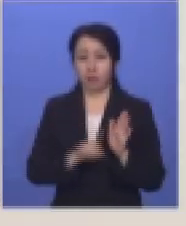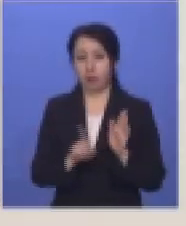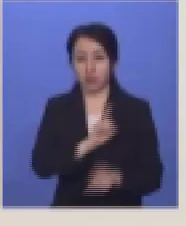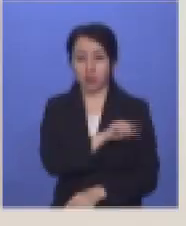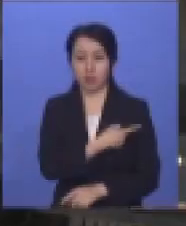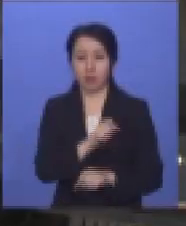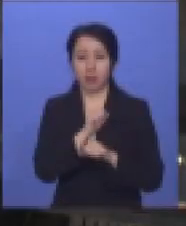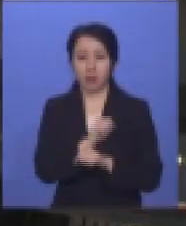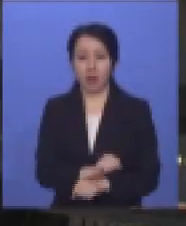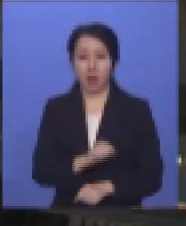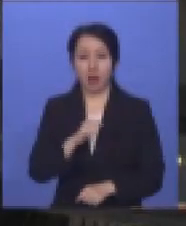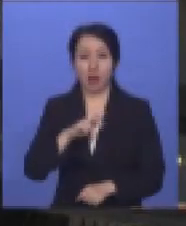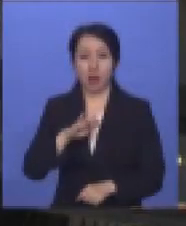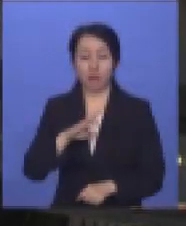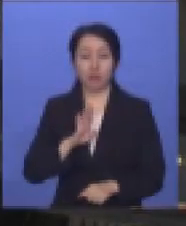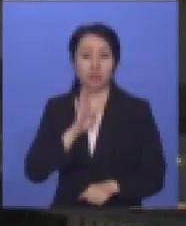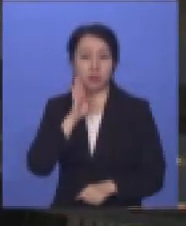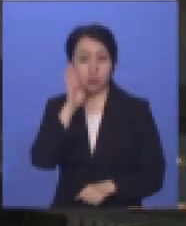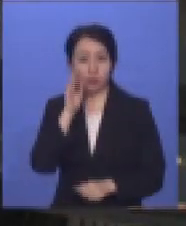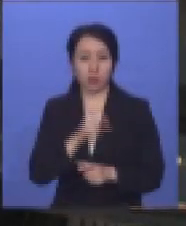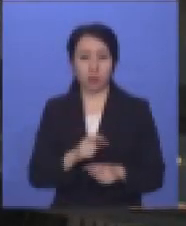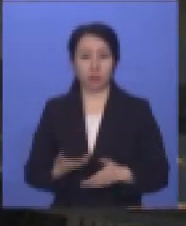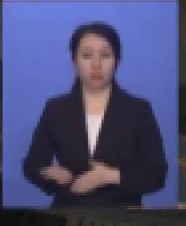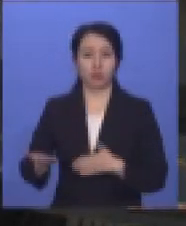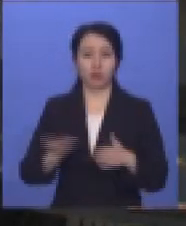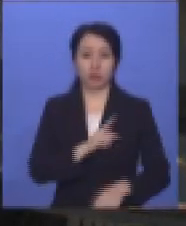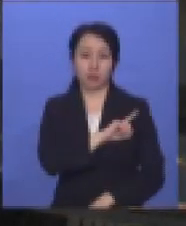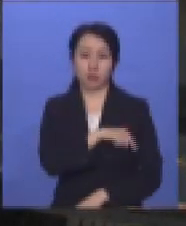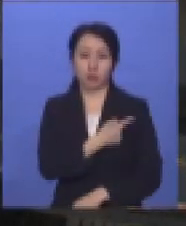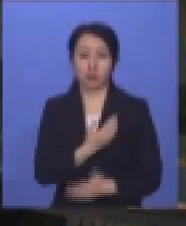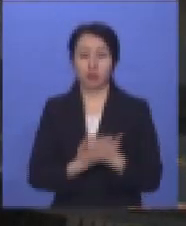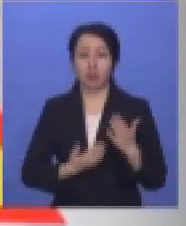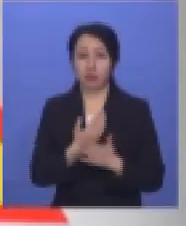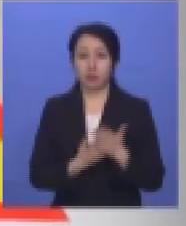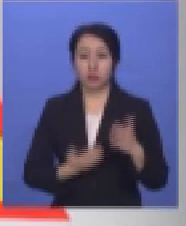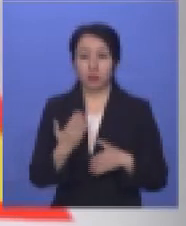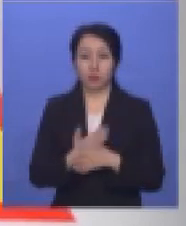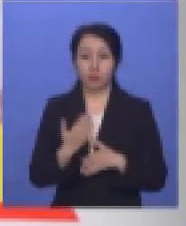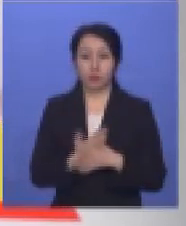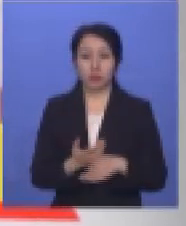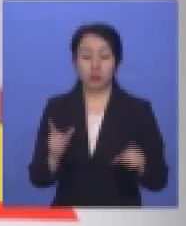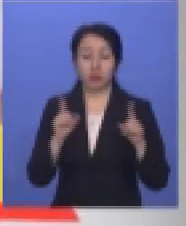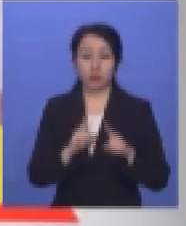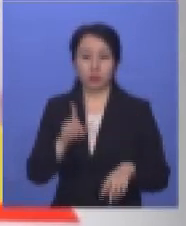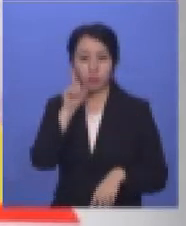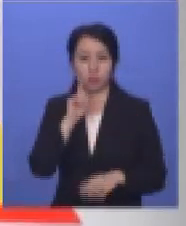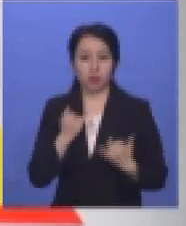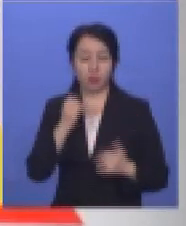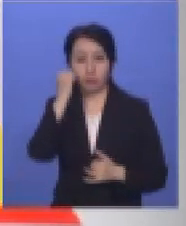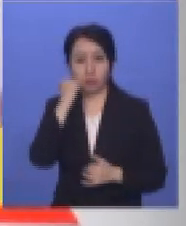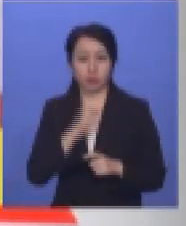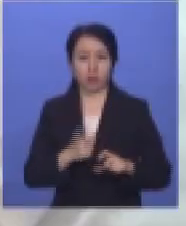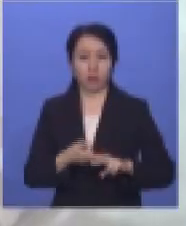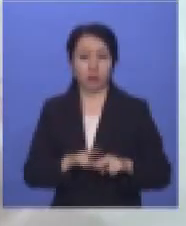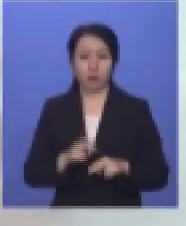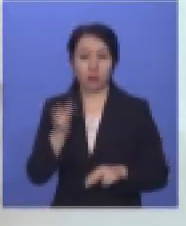поликлиника остановилась в Афонькино. С раннего утра жители приходят за медицинской и консультативной помощью. Особенно это удобно для пожилых людей,